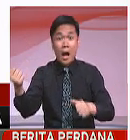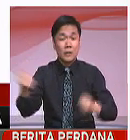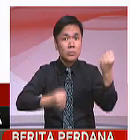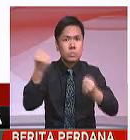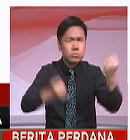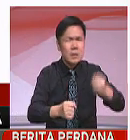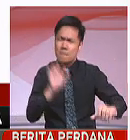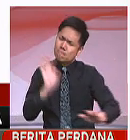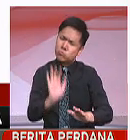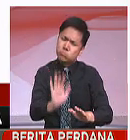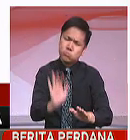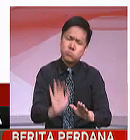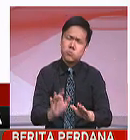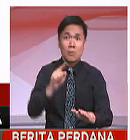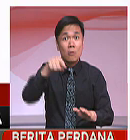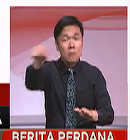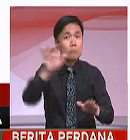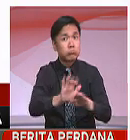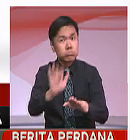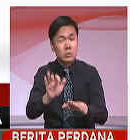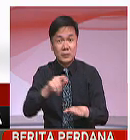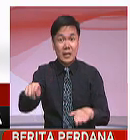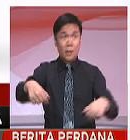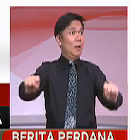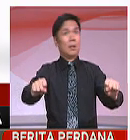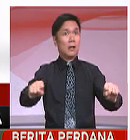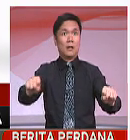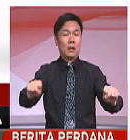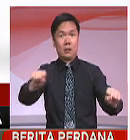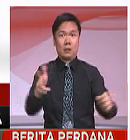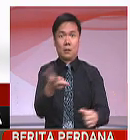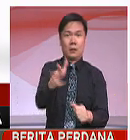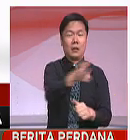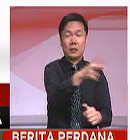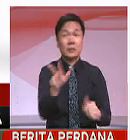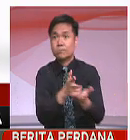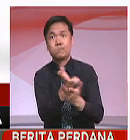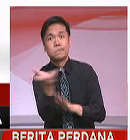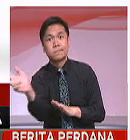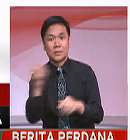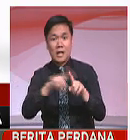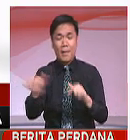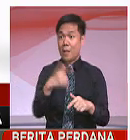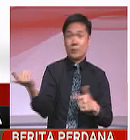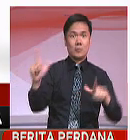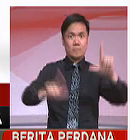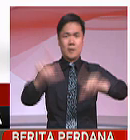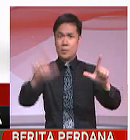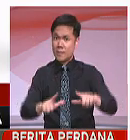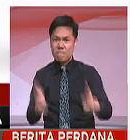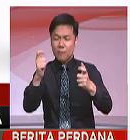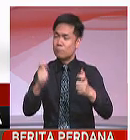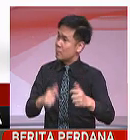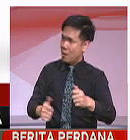lain turut membunyikan horn masing-masing. Suspek panik dan cuba melarikan diri. Namun seorang pemandu lori lain bertindak